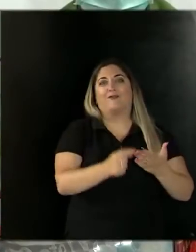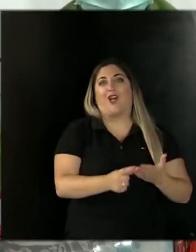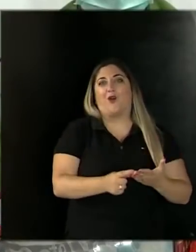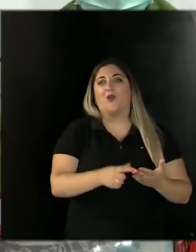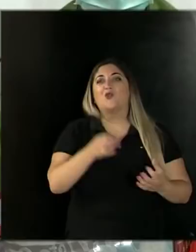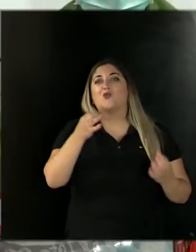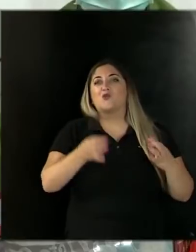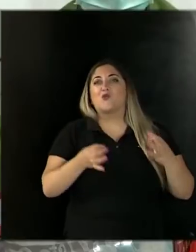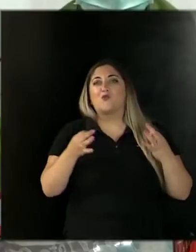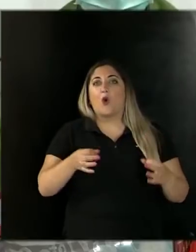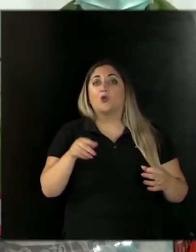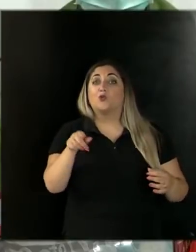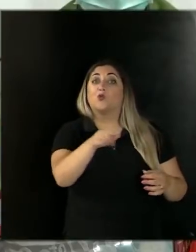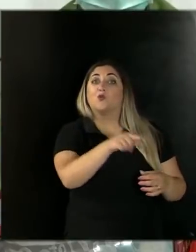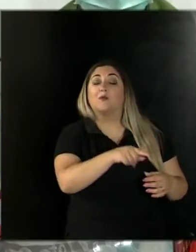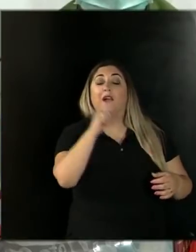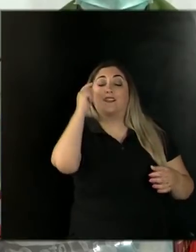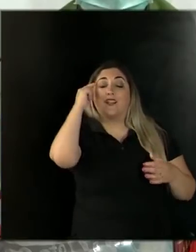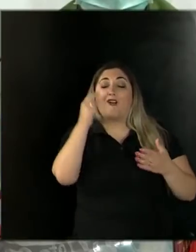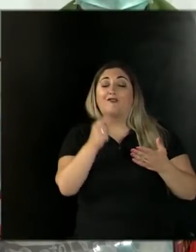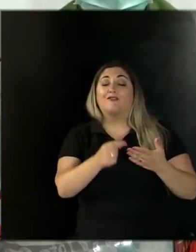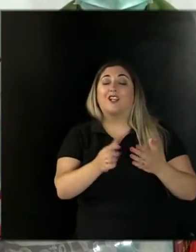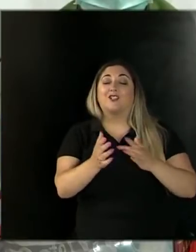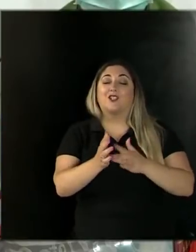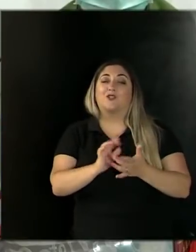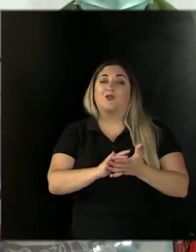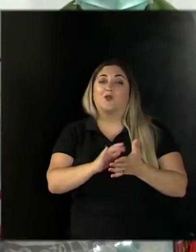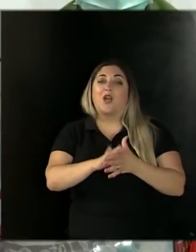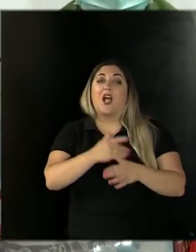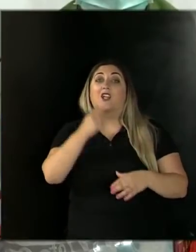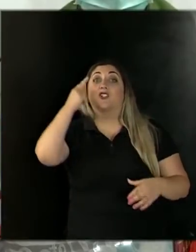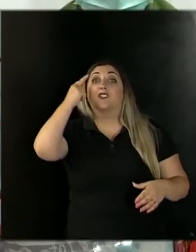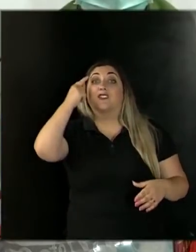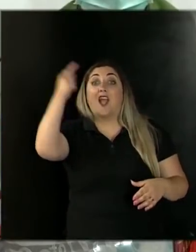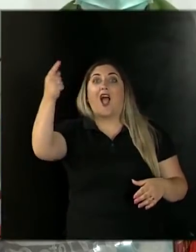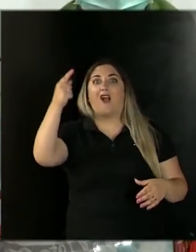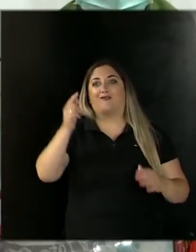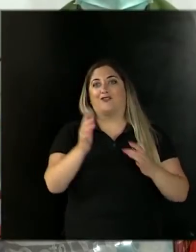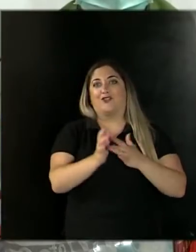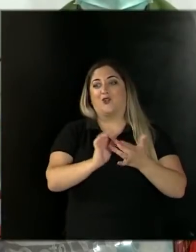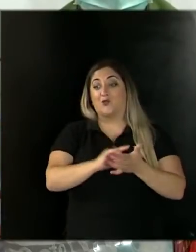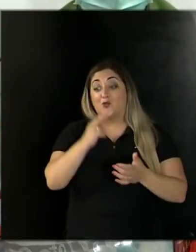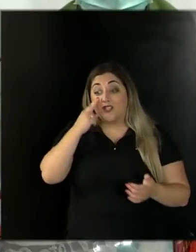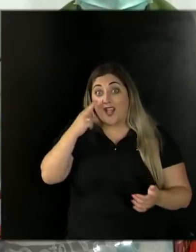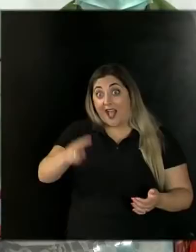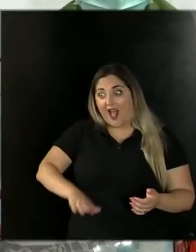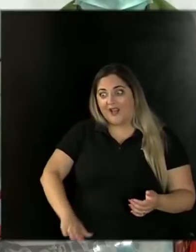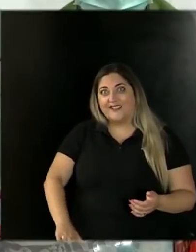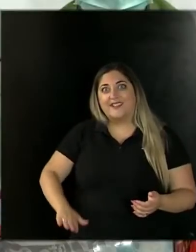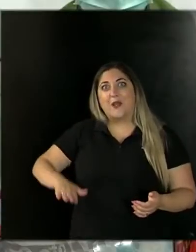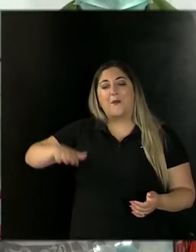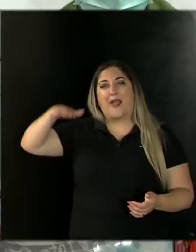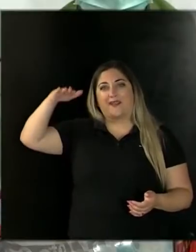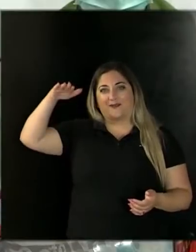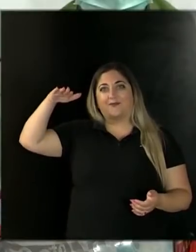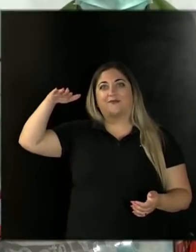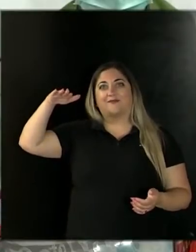Jippretenda li n-nies li rawh jikber quddiem għajnejhom